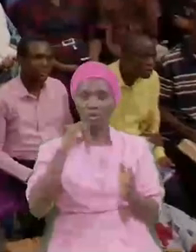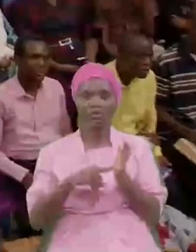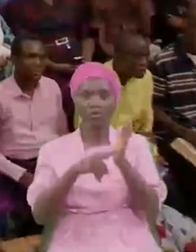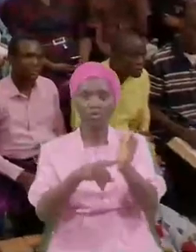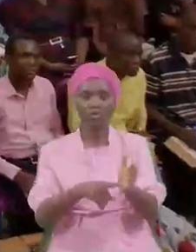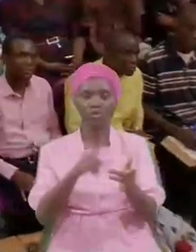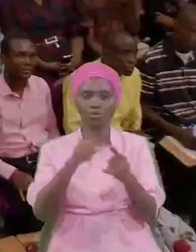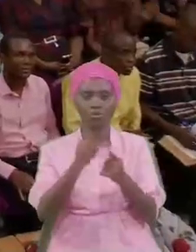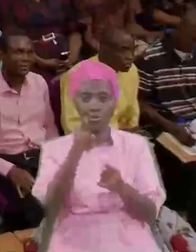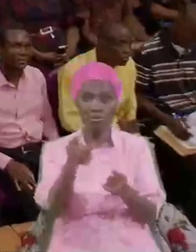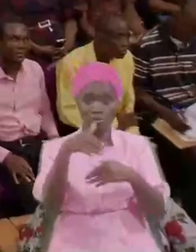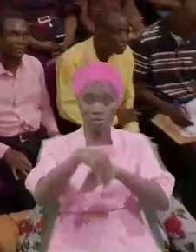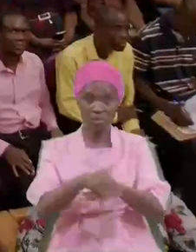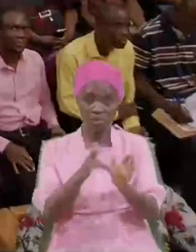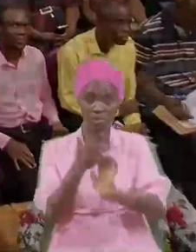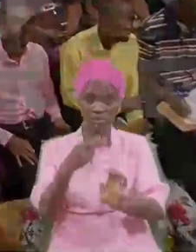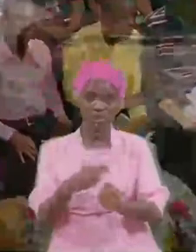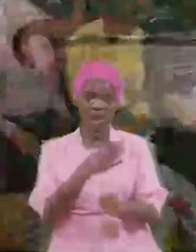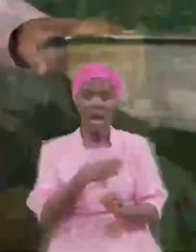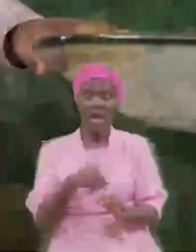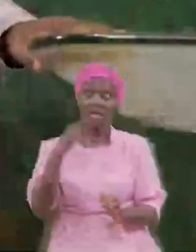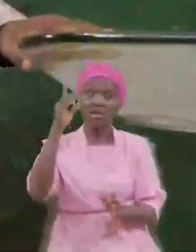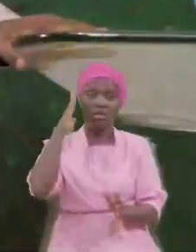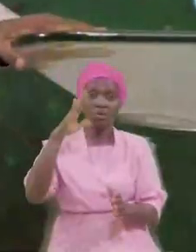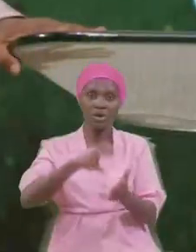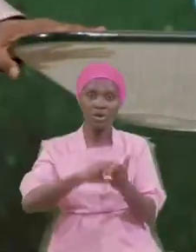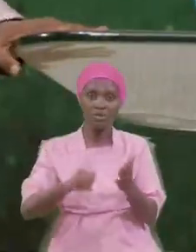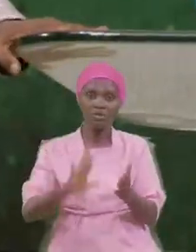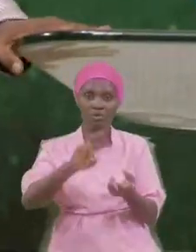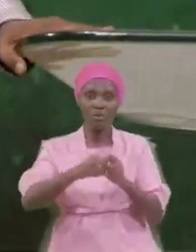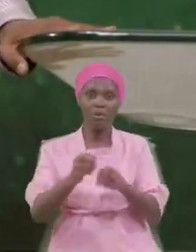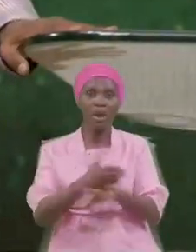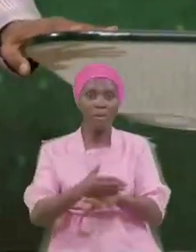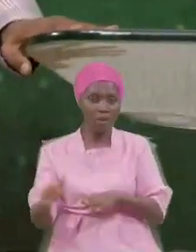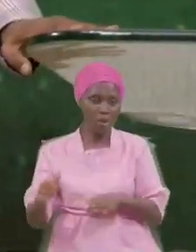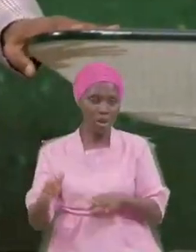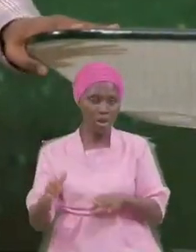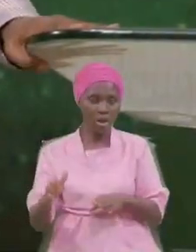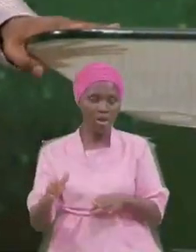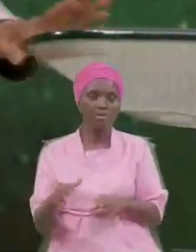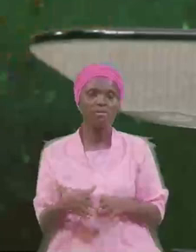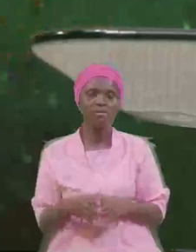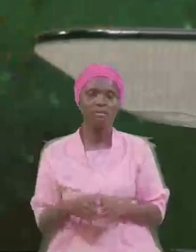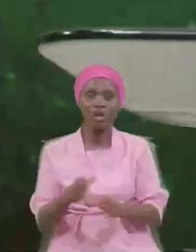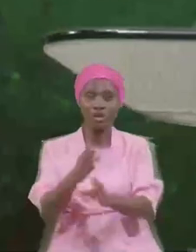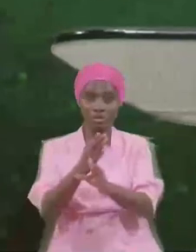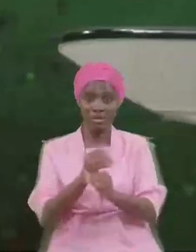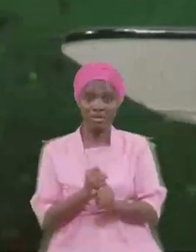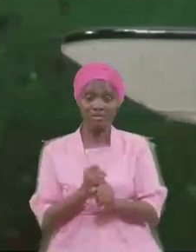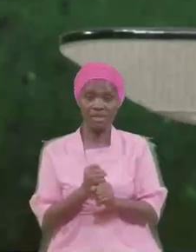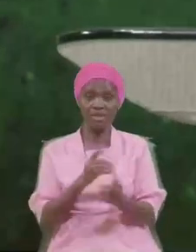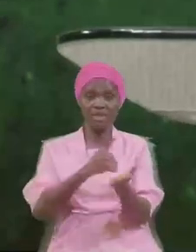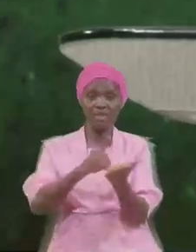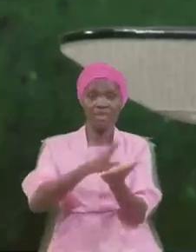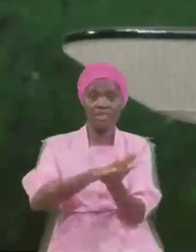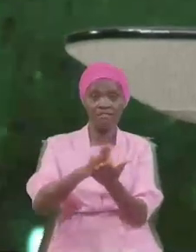jour. Et le Seigneur va ôter vos problèmes. Recevoir les prodiges